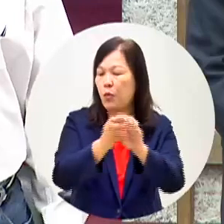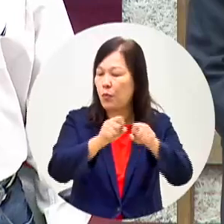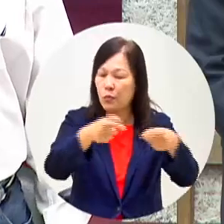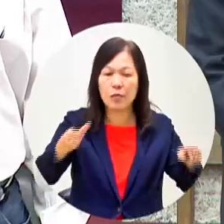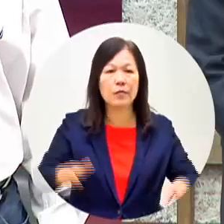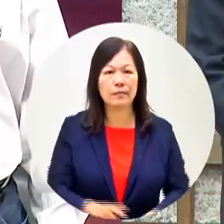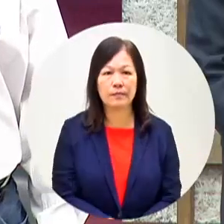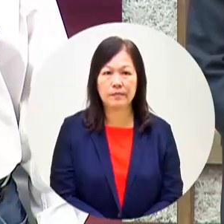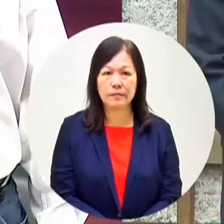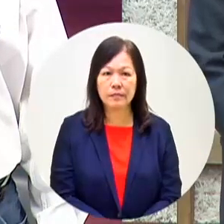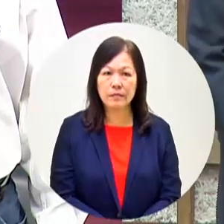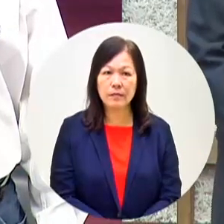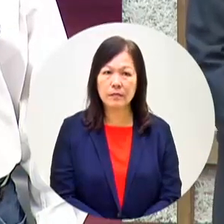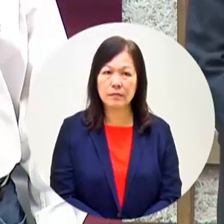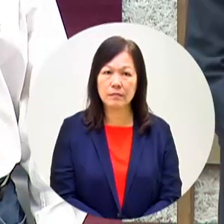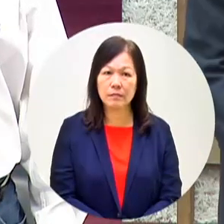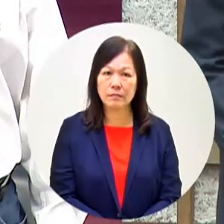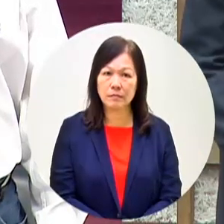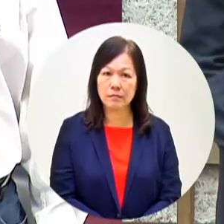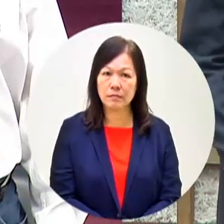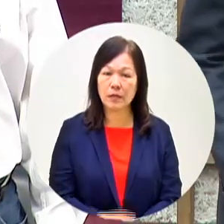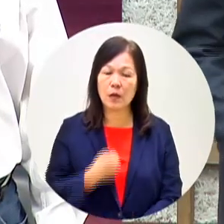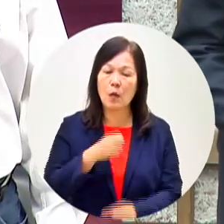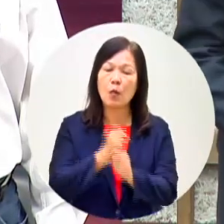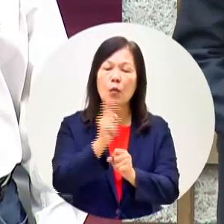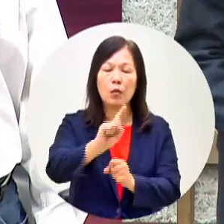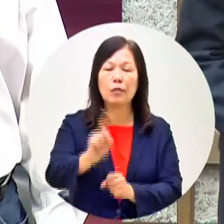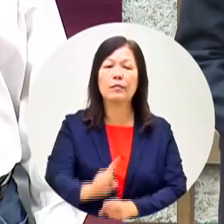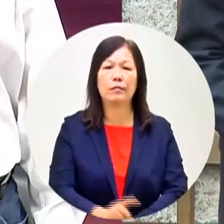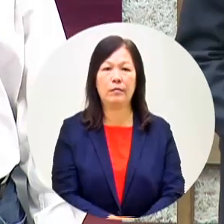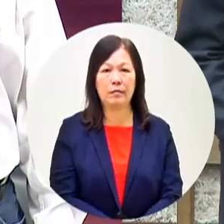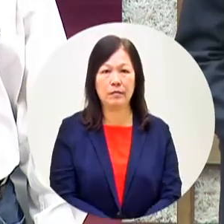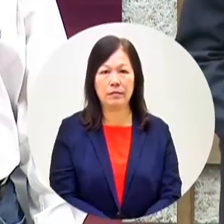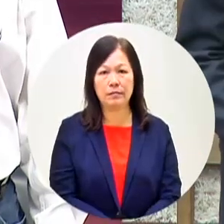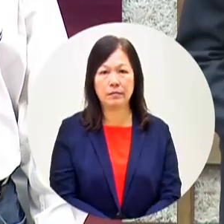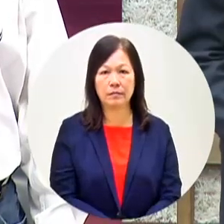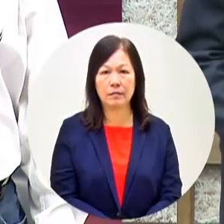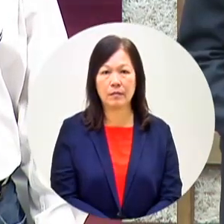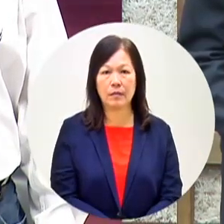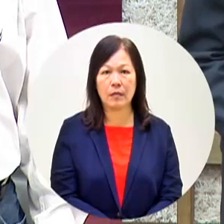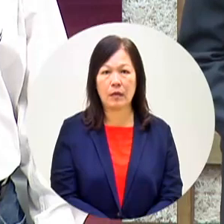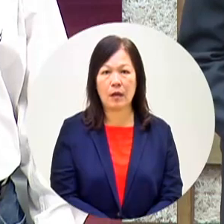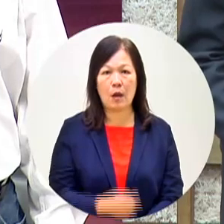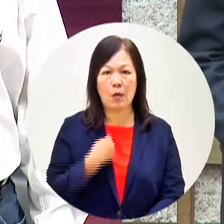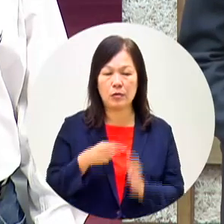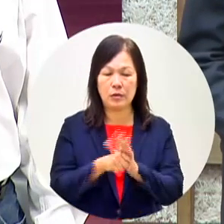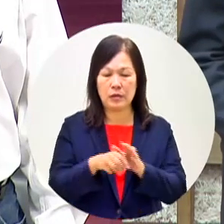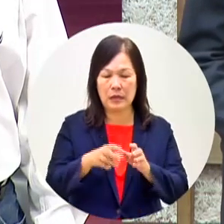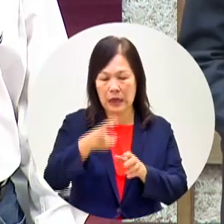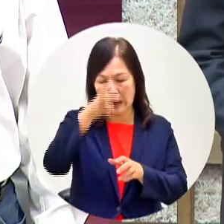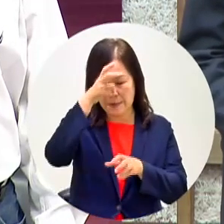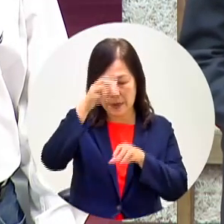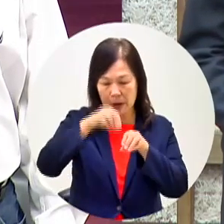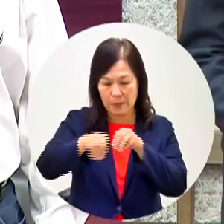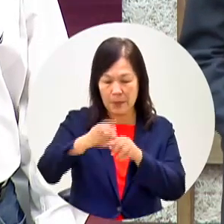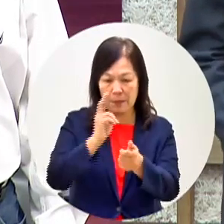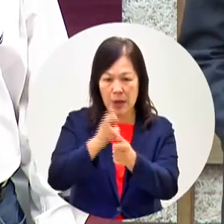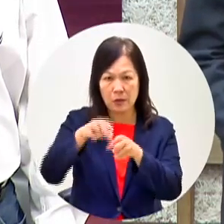做什么职务？ 我从派出所长、警备队长、侦查队长。